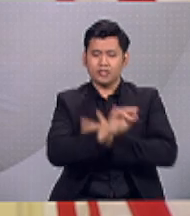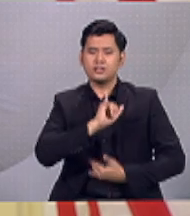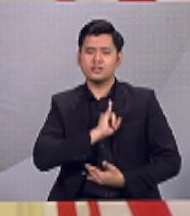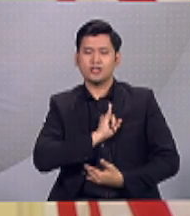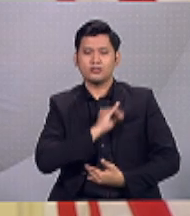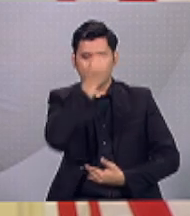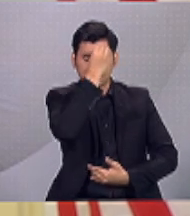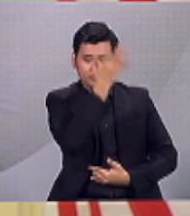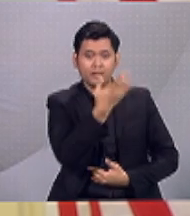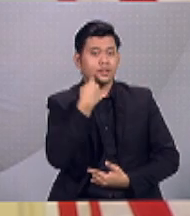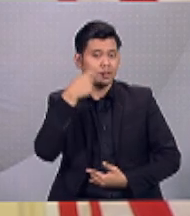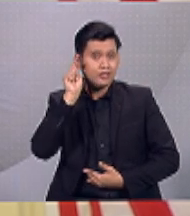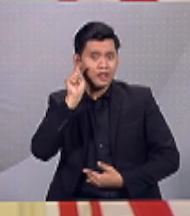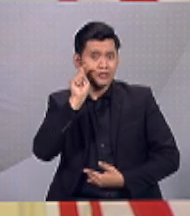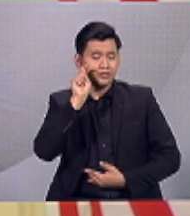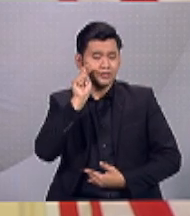syarat dia